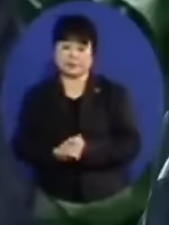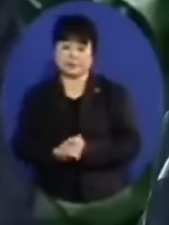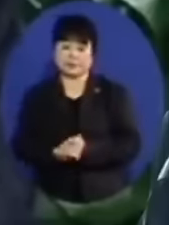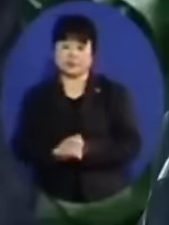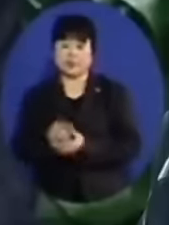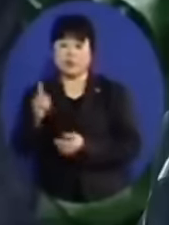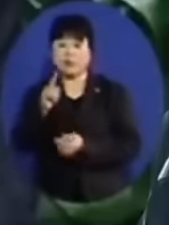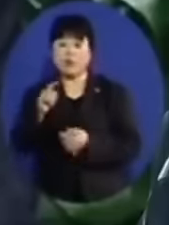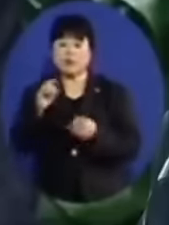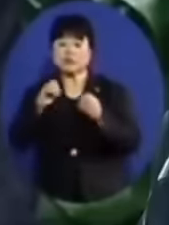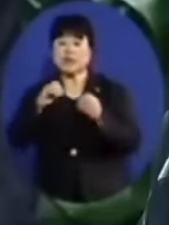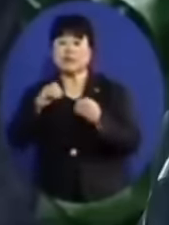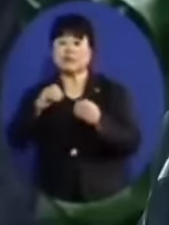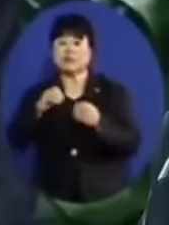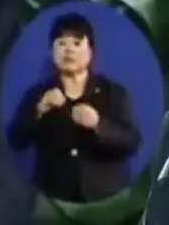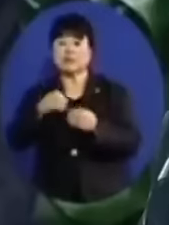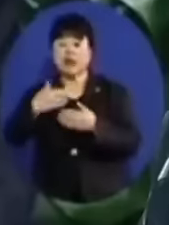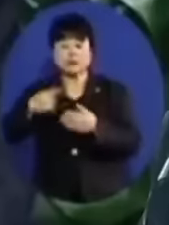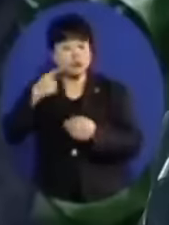무엇을 내가 응답 안 해주었노?